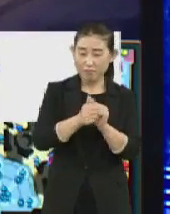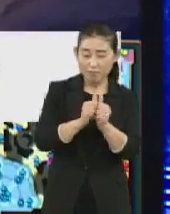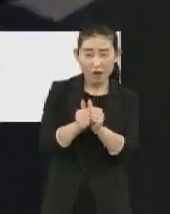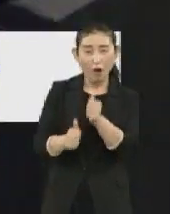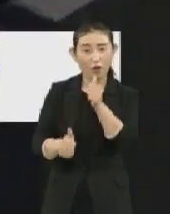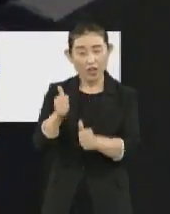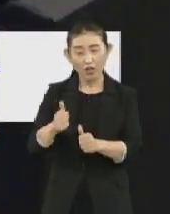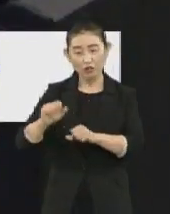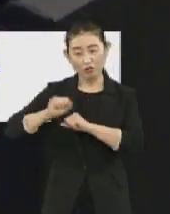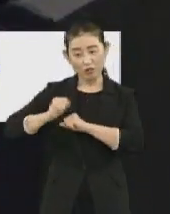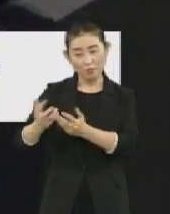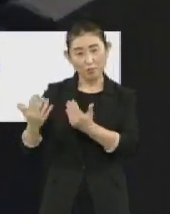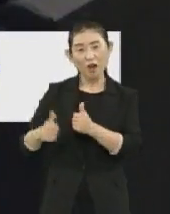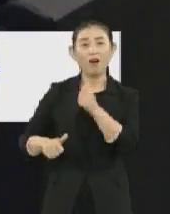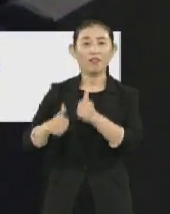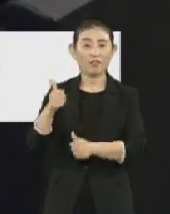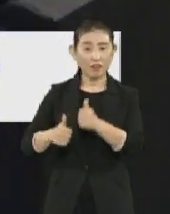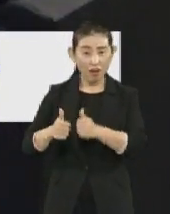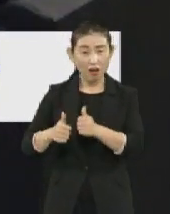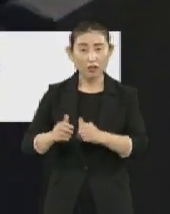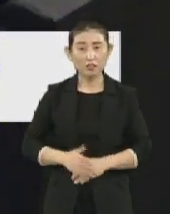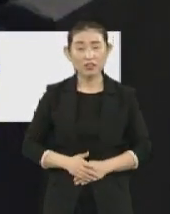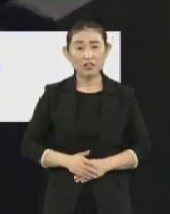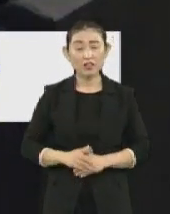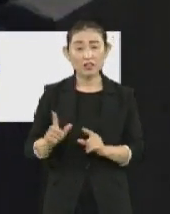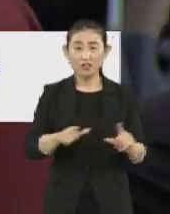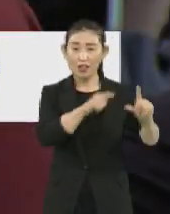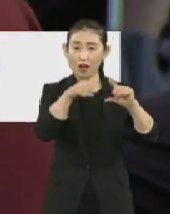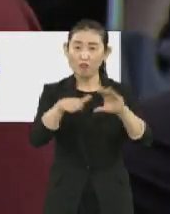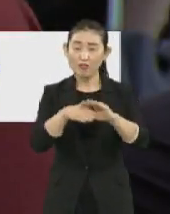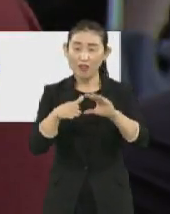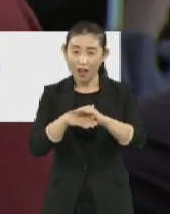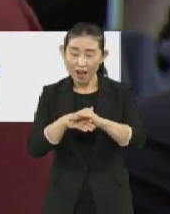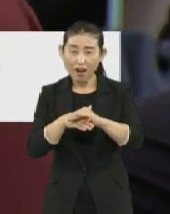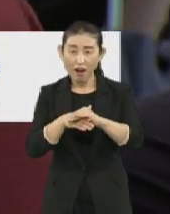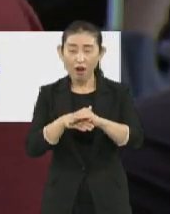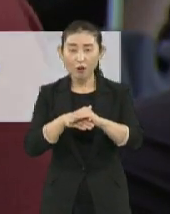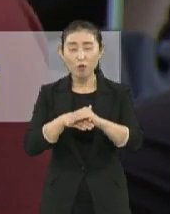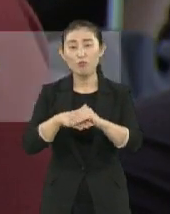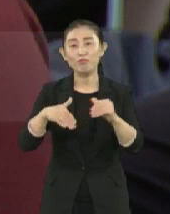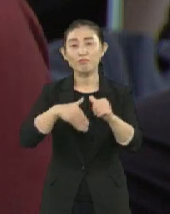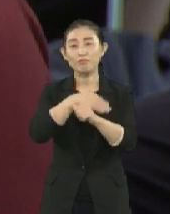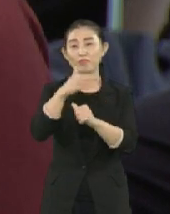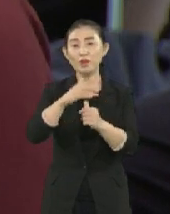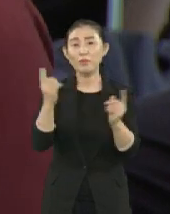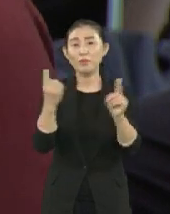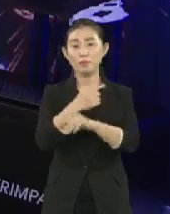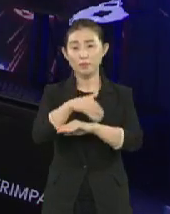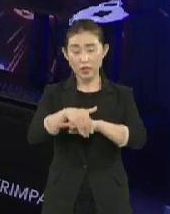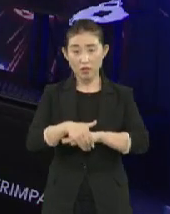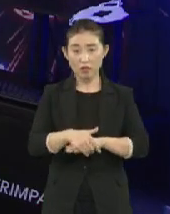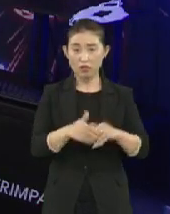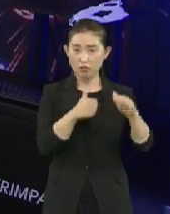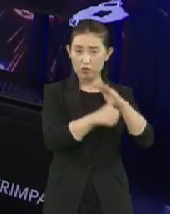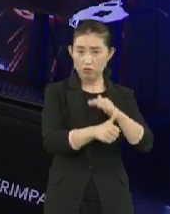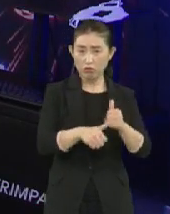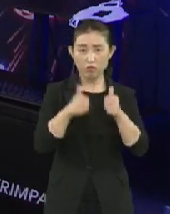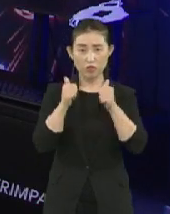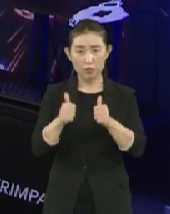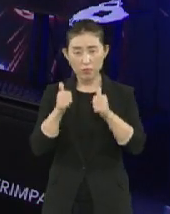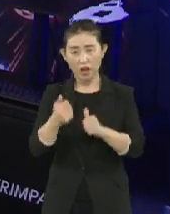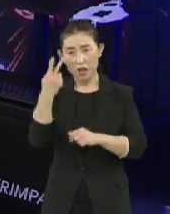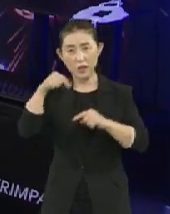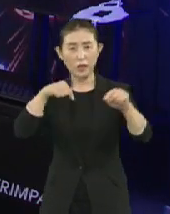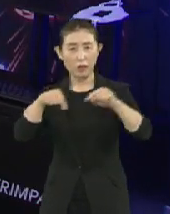대회 등을 개최해 e스포츠를 생활 문화로 정착시킬 계획입니다. 또 선수는 물론 심판과 감독, 코치